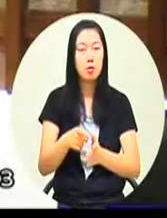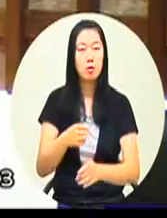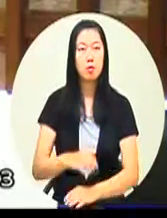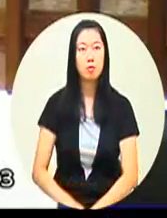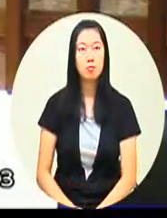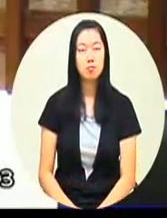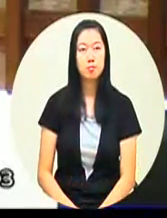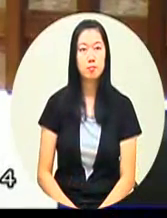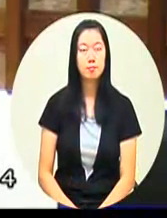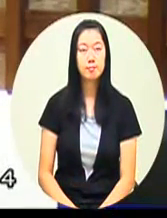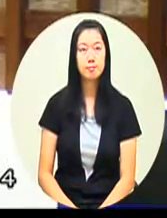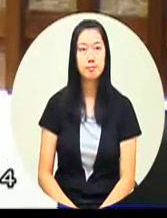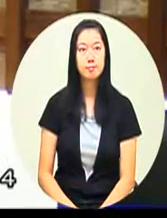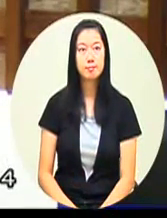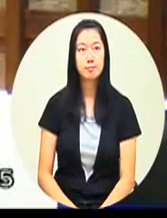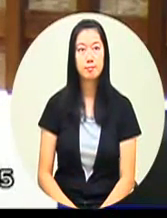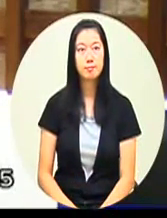使讲